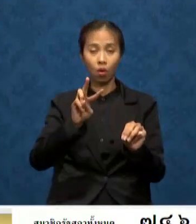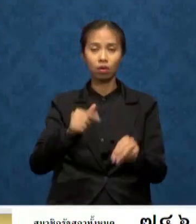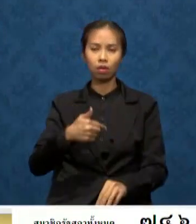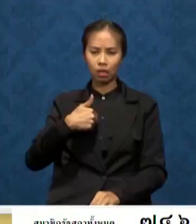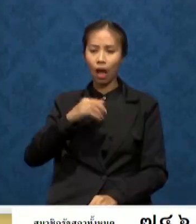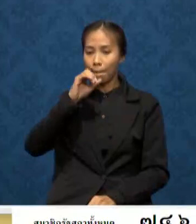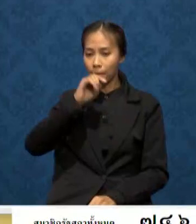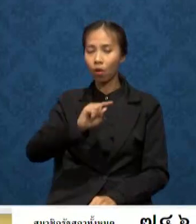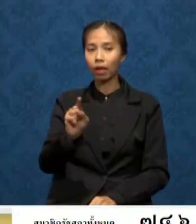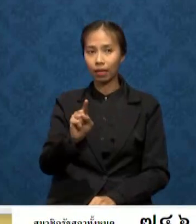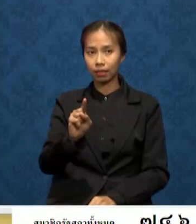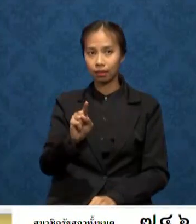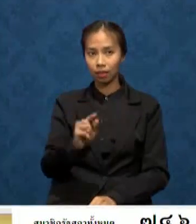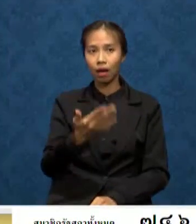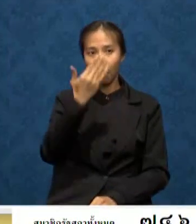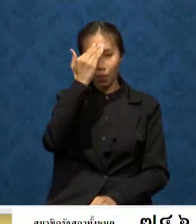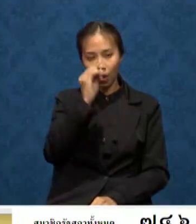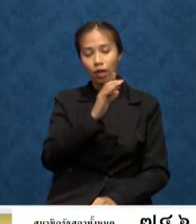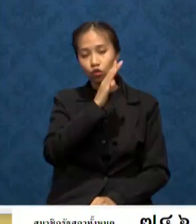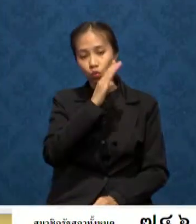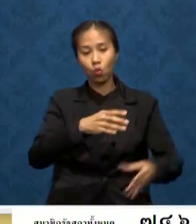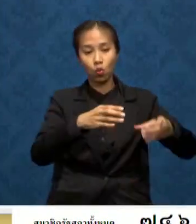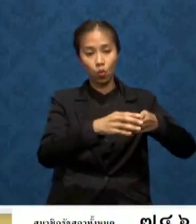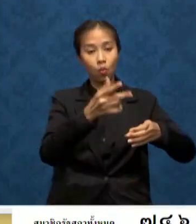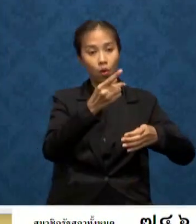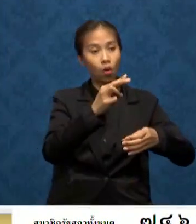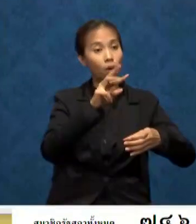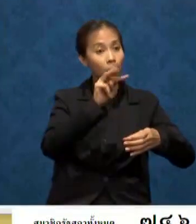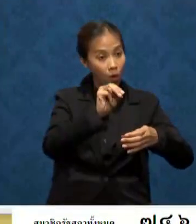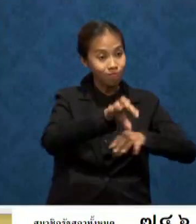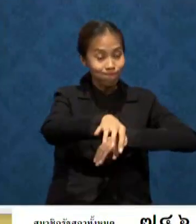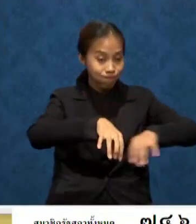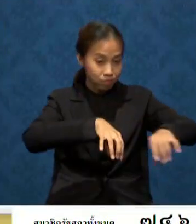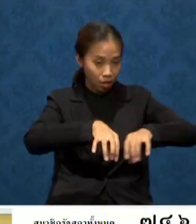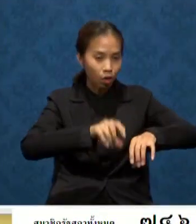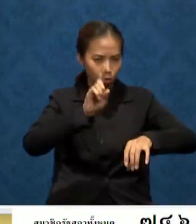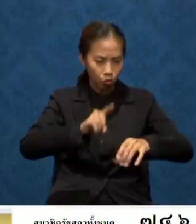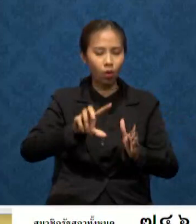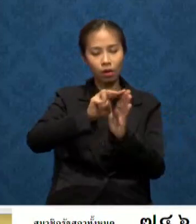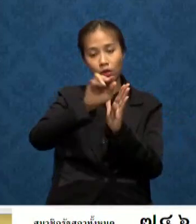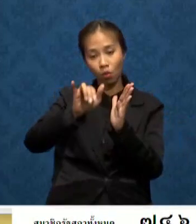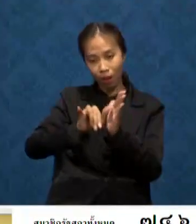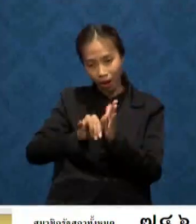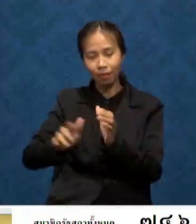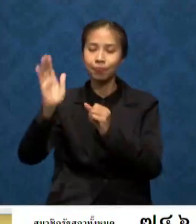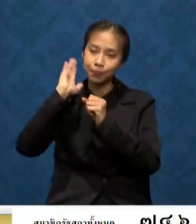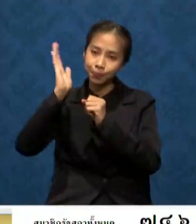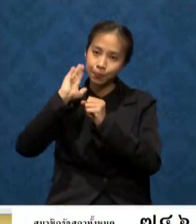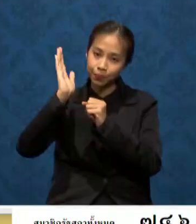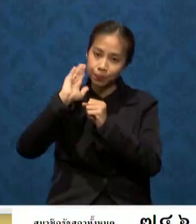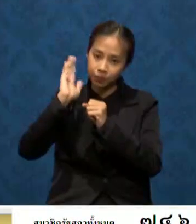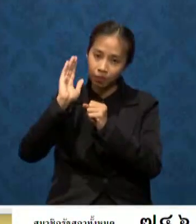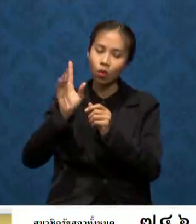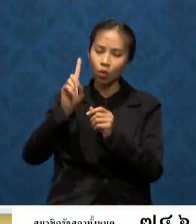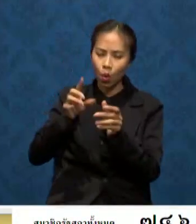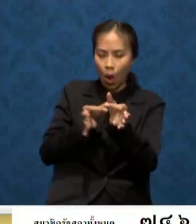ไว้ว่าครมที่จะเข้าบริหารราชการแผ่นดินเนี่ยต้องแถลงนโยบายต่อรัฐสภาและต้องชี้